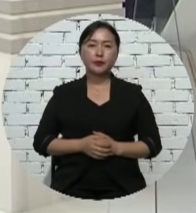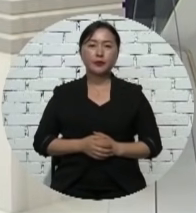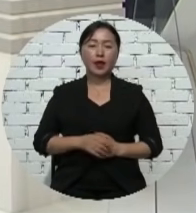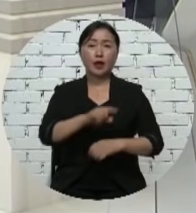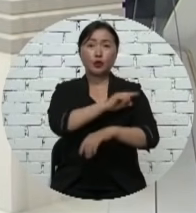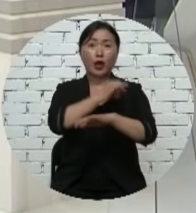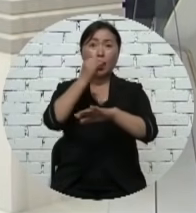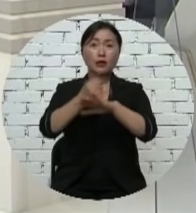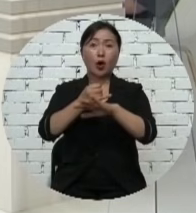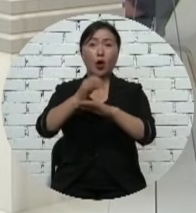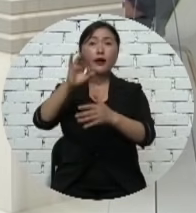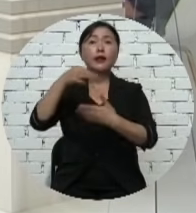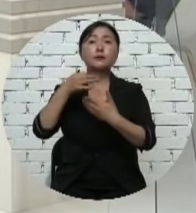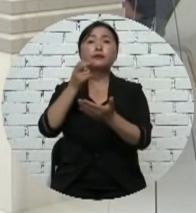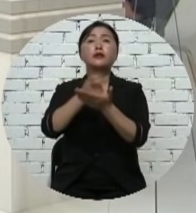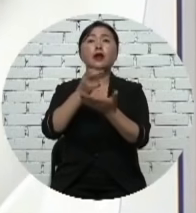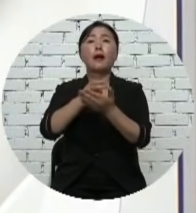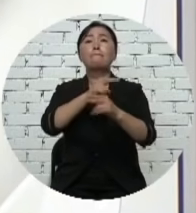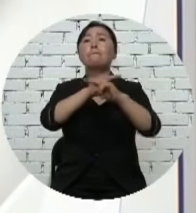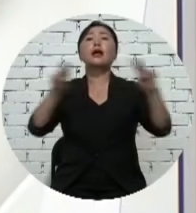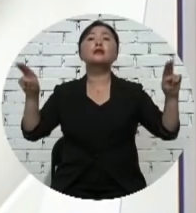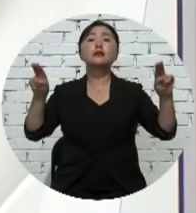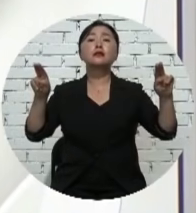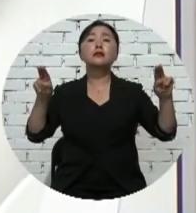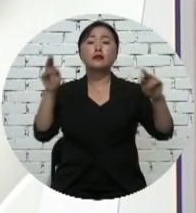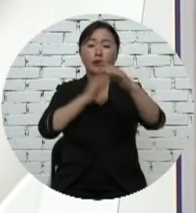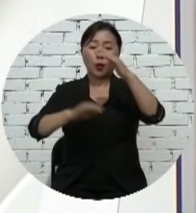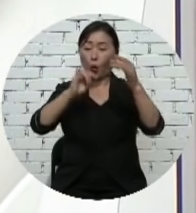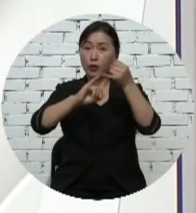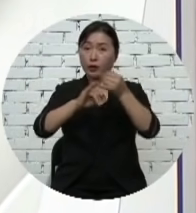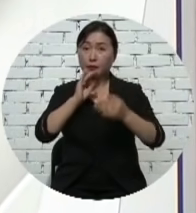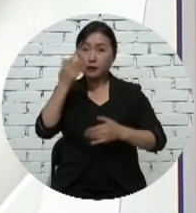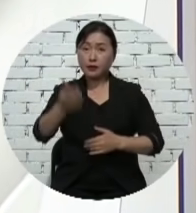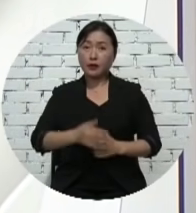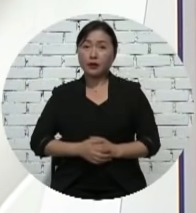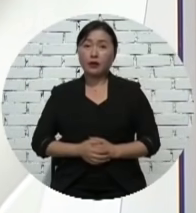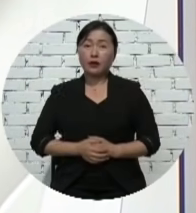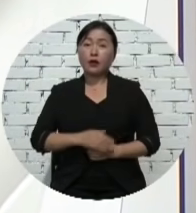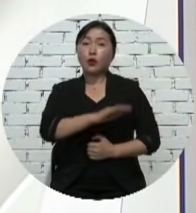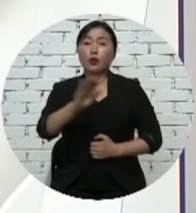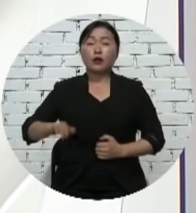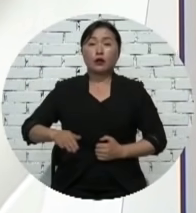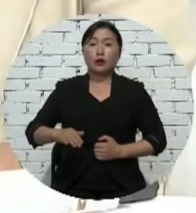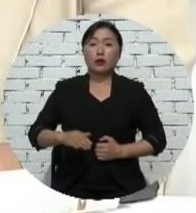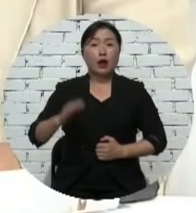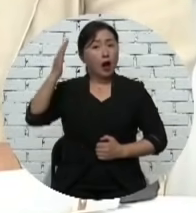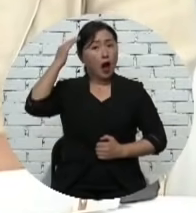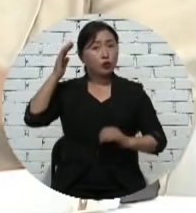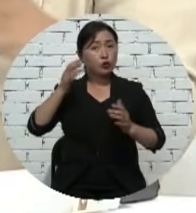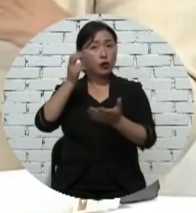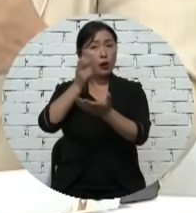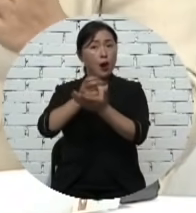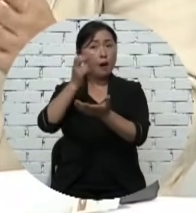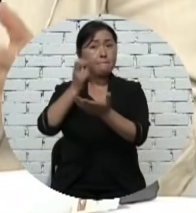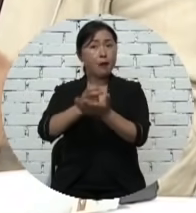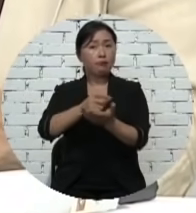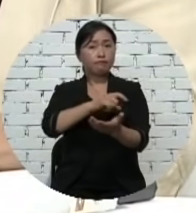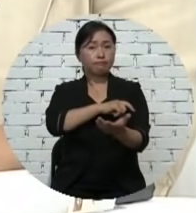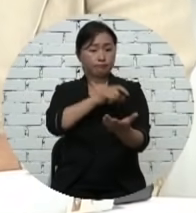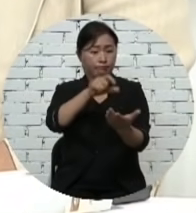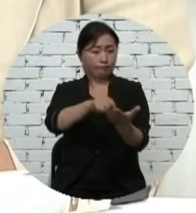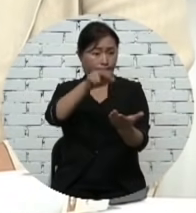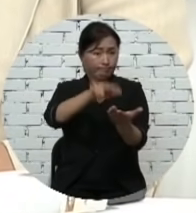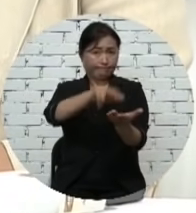최저임금제 폐지하겠다고 네. 공약하신 거 맞습니까? 맞습니다. 근데 그건 우리 헌법에 명문으로 규정이